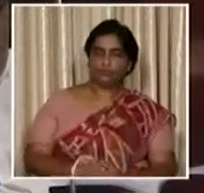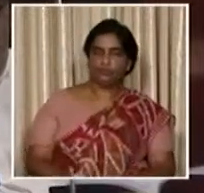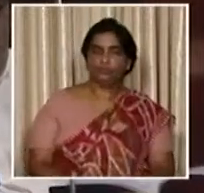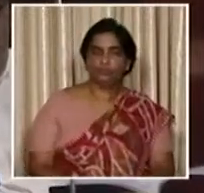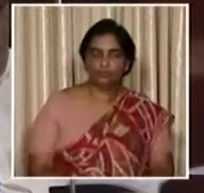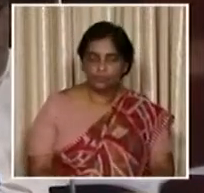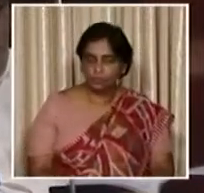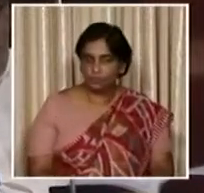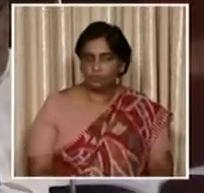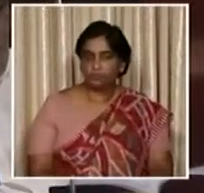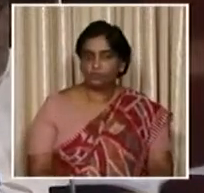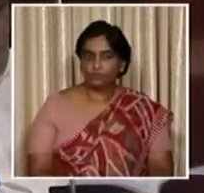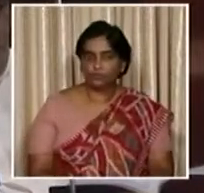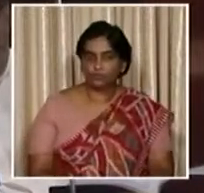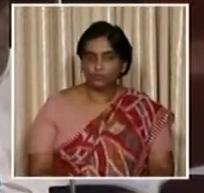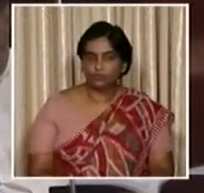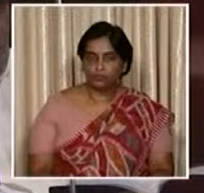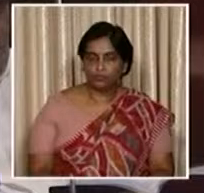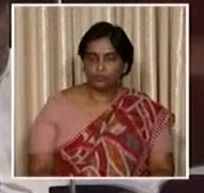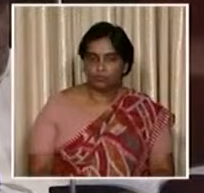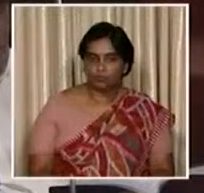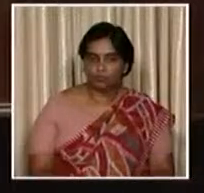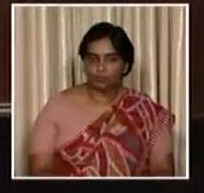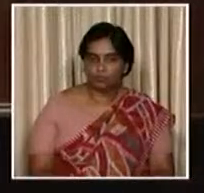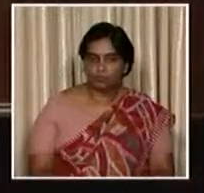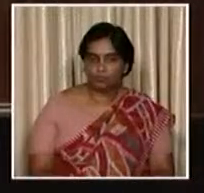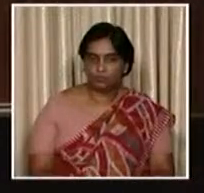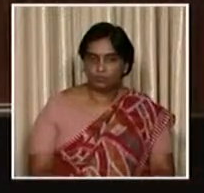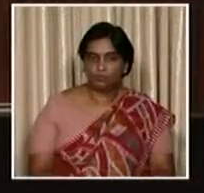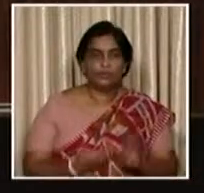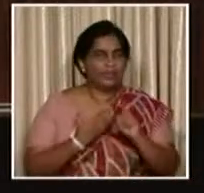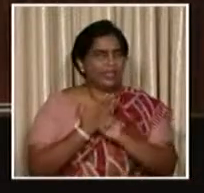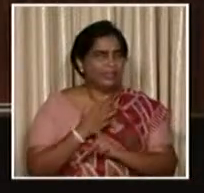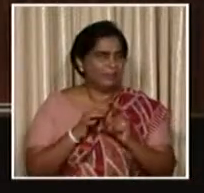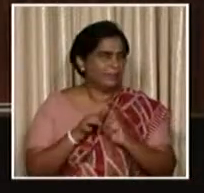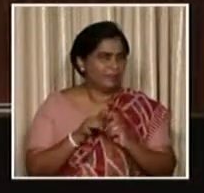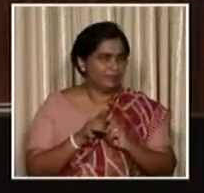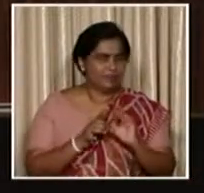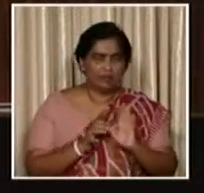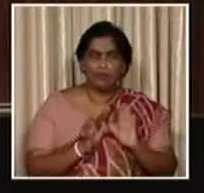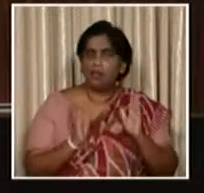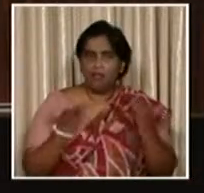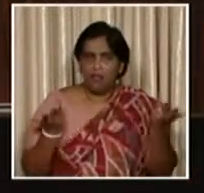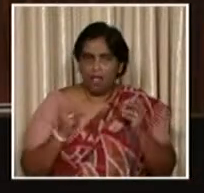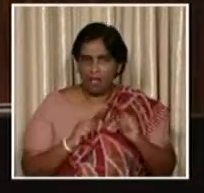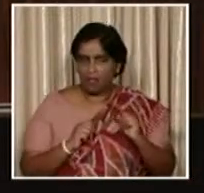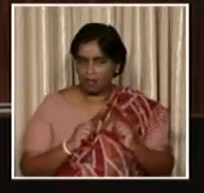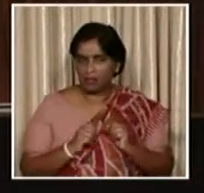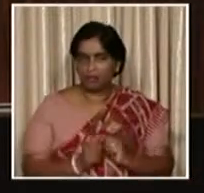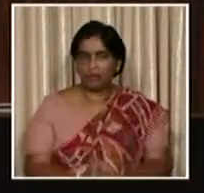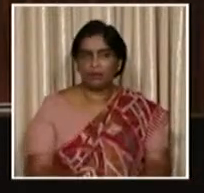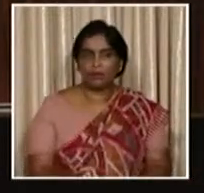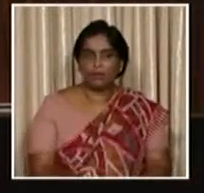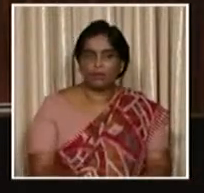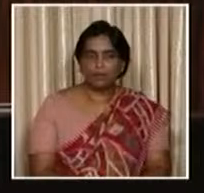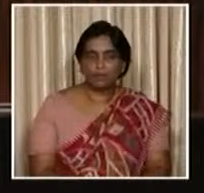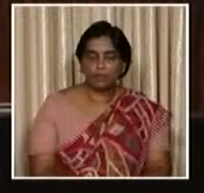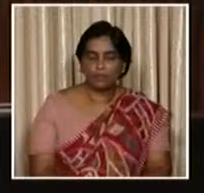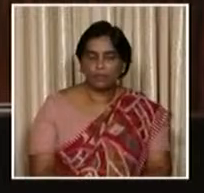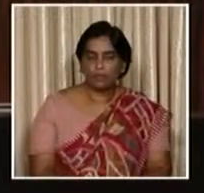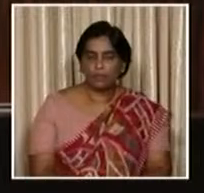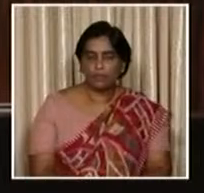ඒක කියන්නේ ඒක රීති ප්‍රශ්නයක් නෙවෙයි නේද නේ වයිනොට් මන්ත්‍රීතුමා මේ පාර්ලිමේ මේ මේ රීති ප්‍රශ්නයක්